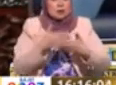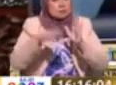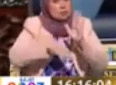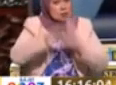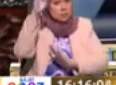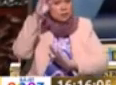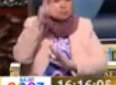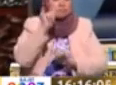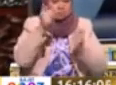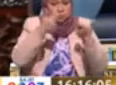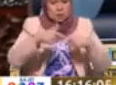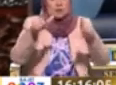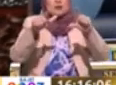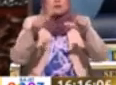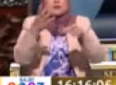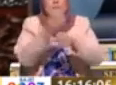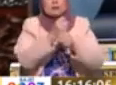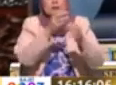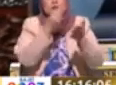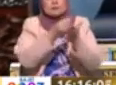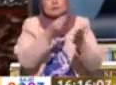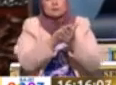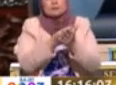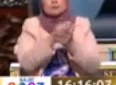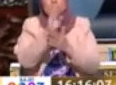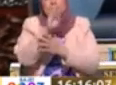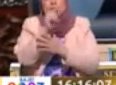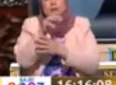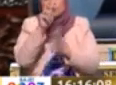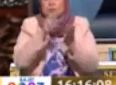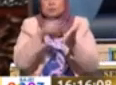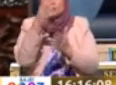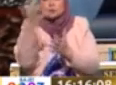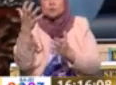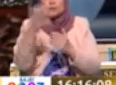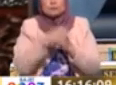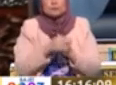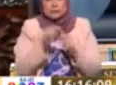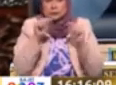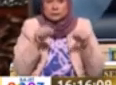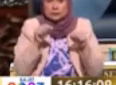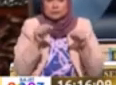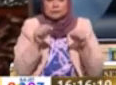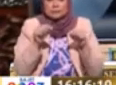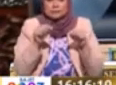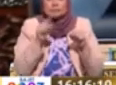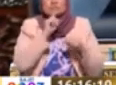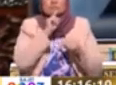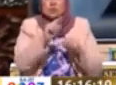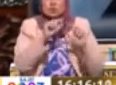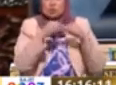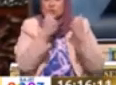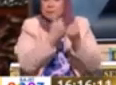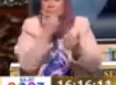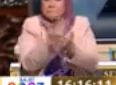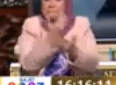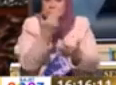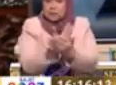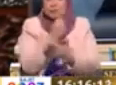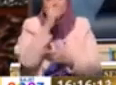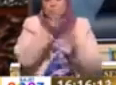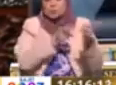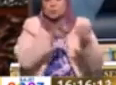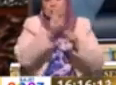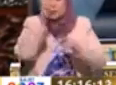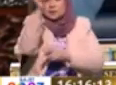lebih layak menerima BKM sebanyak RM2,500. Ini ialah kategori baru sebagai